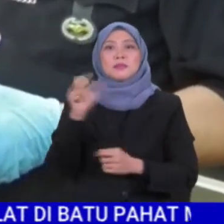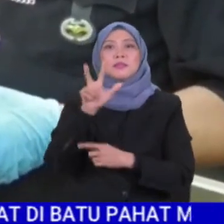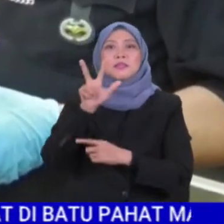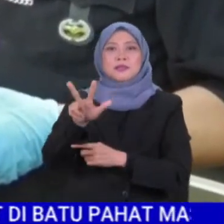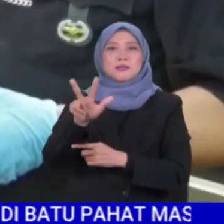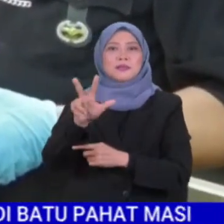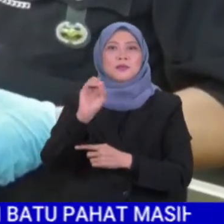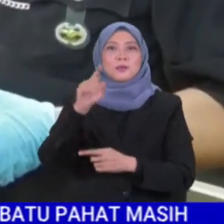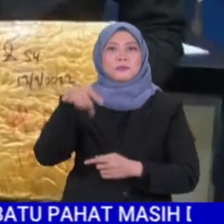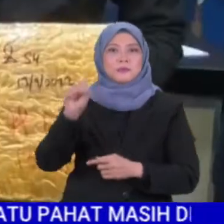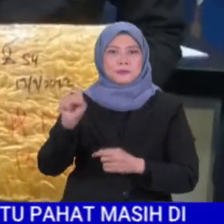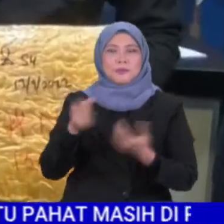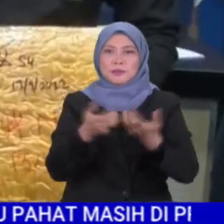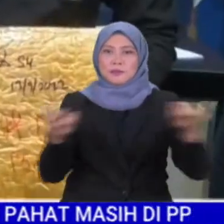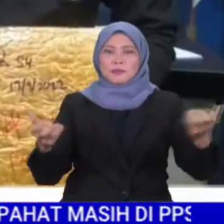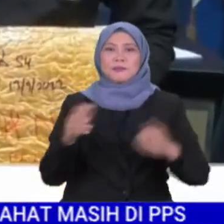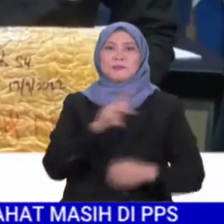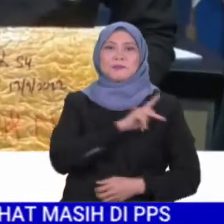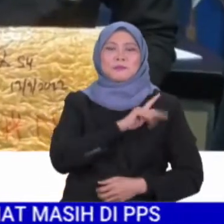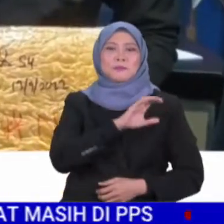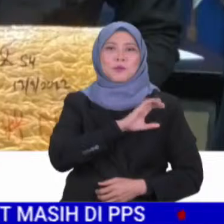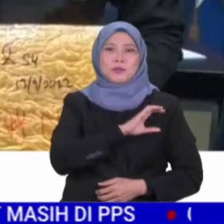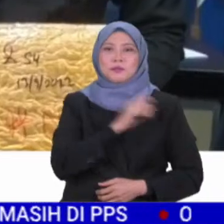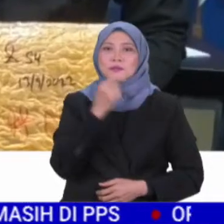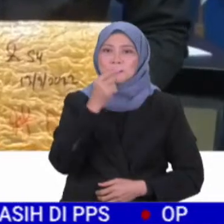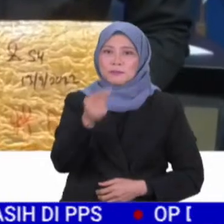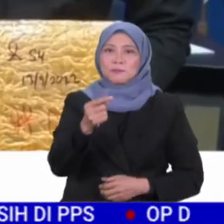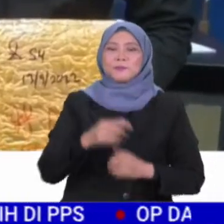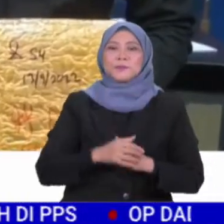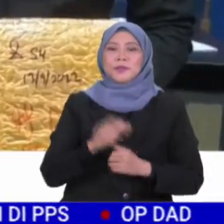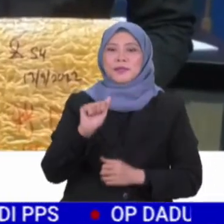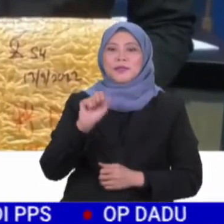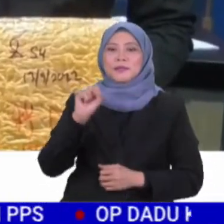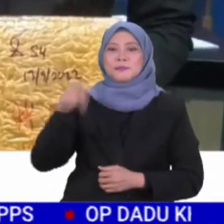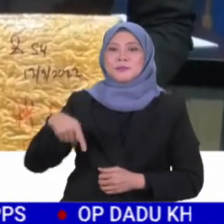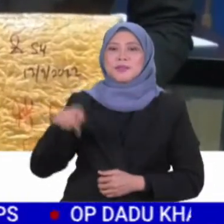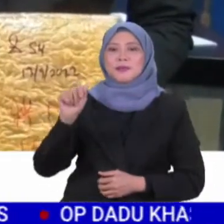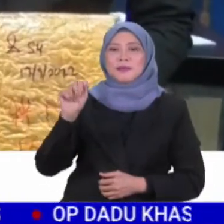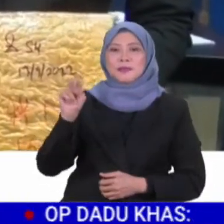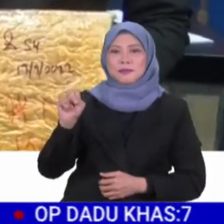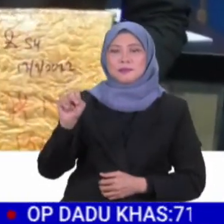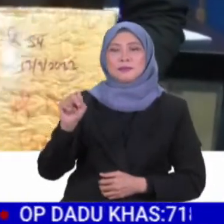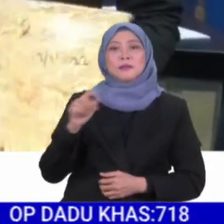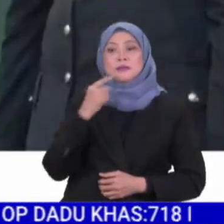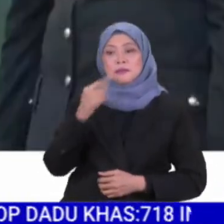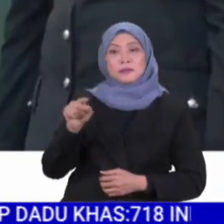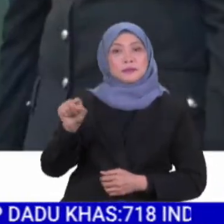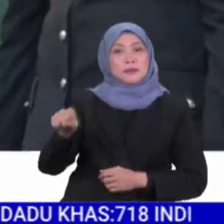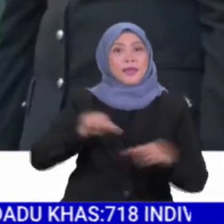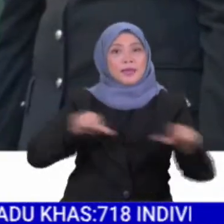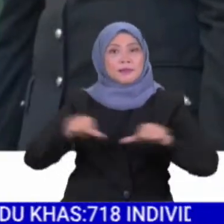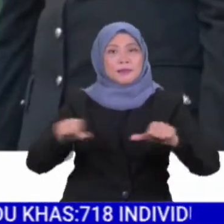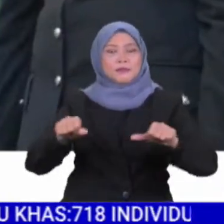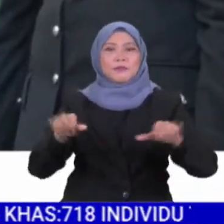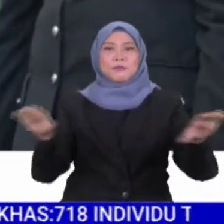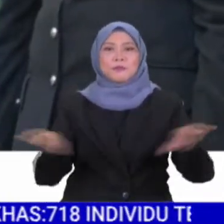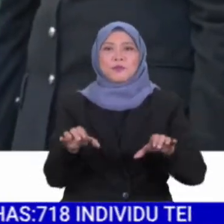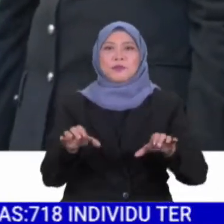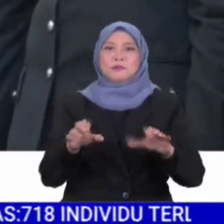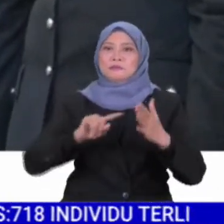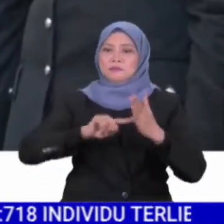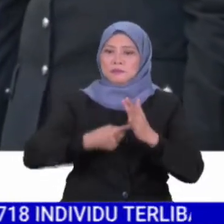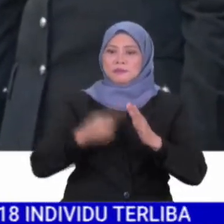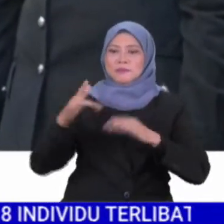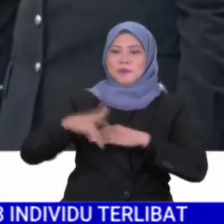operasi berasingan. Menurut Ketua Polis Daerah Seberang Perai Tengah ACP Tan Cheng San, sindiket dipercayai aktif melakukan kegiatan sejak